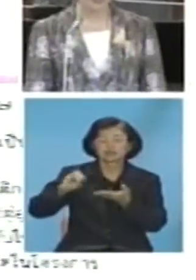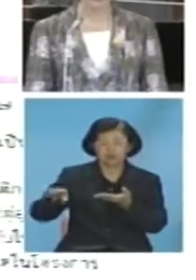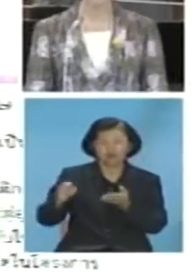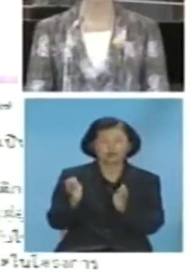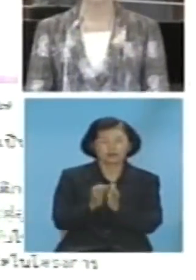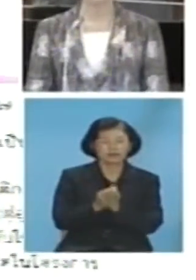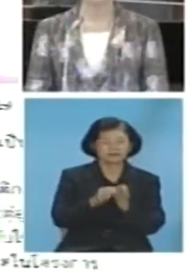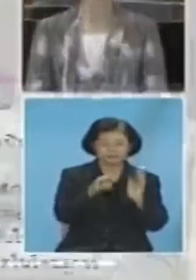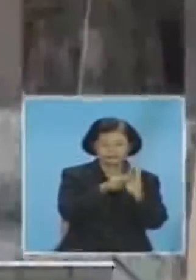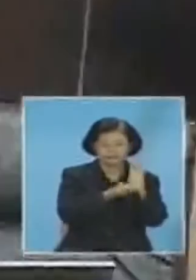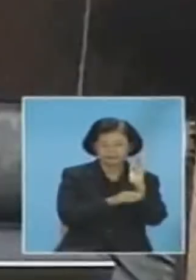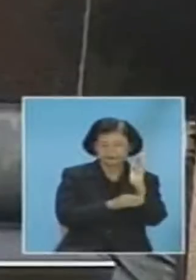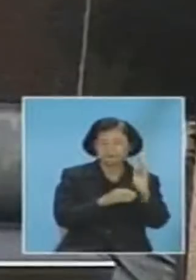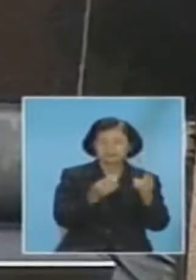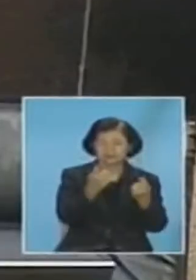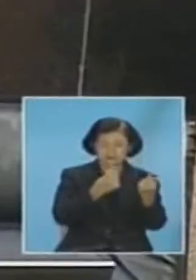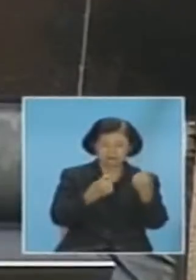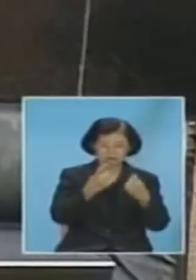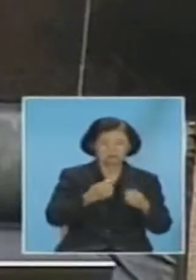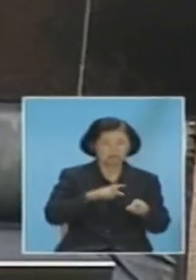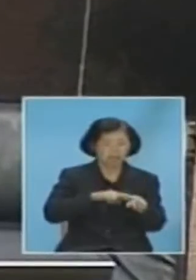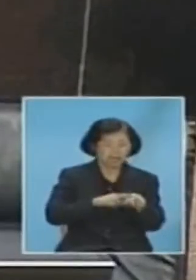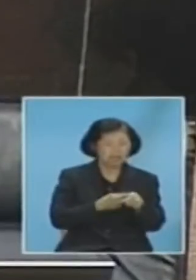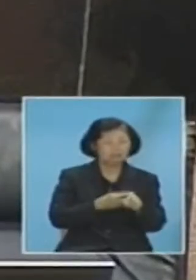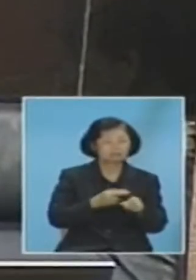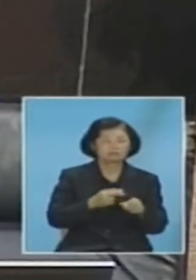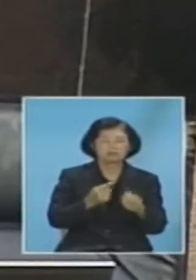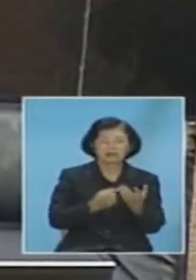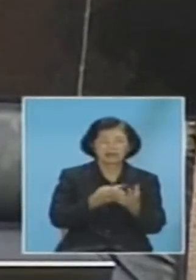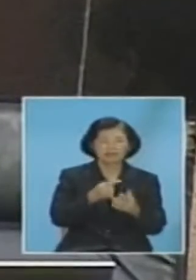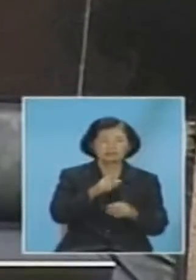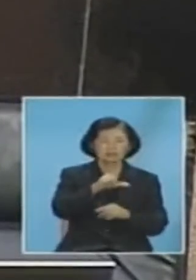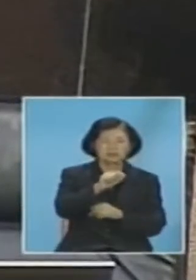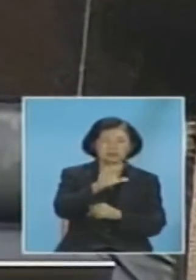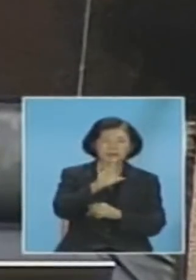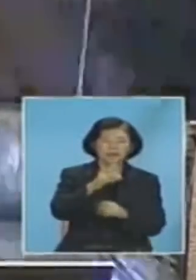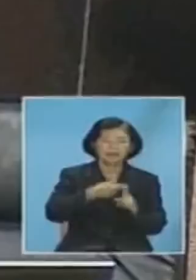นการไต่สวนของดิฉันจึงเริ่มนับตั้งแต่วันที่